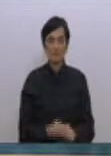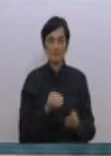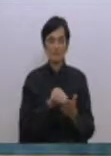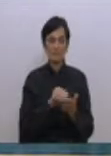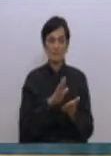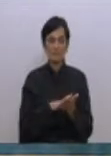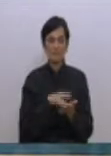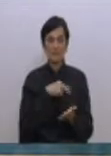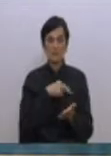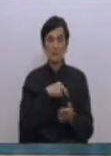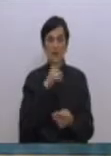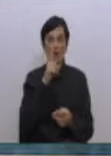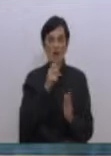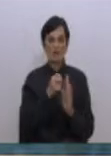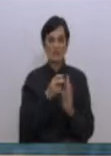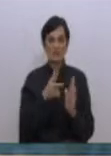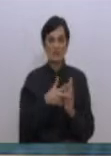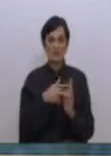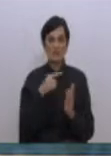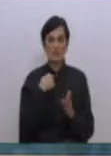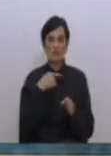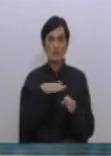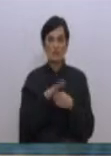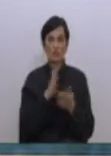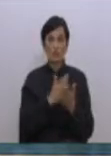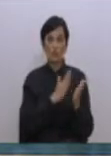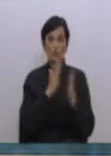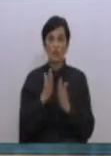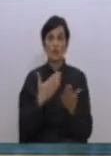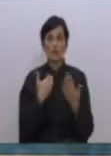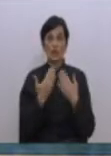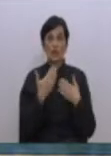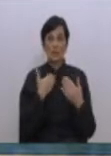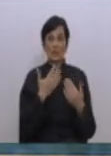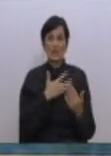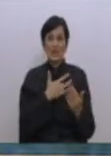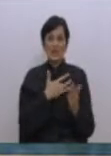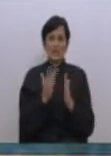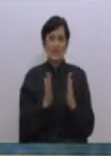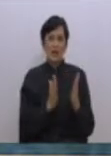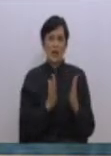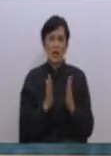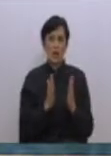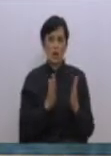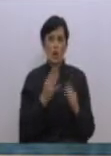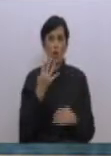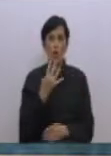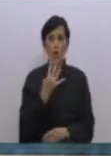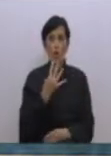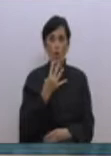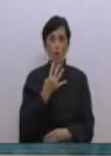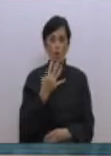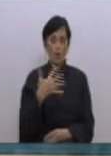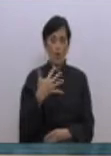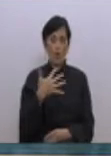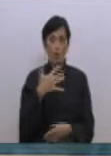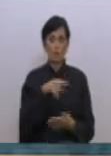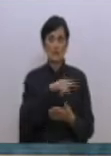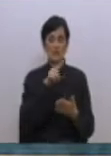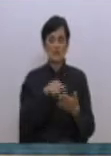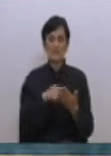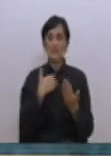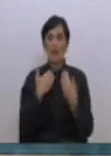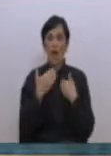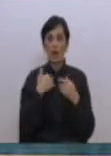Ația gai a parlamentului astromet naționalul corumiaris, care a dat kenchis hrze, a ahlovit urmoții urmoți de ati kenchis hrze, a sakit hrze, a